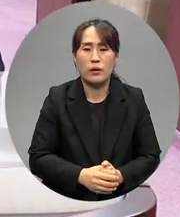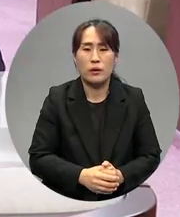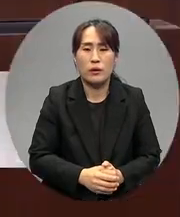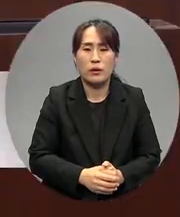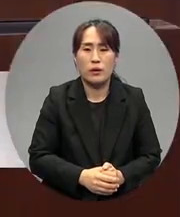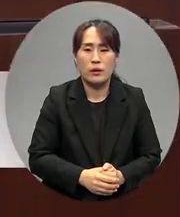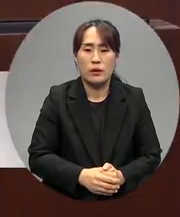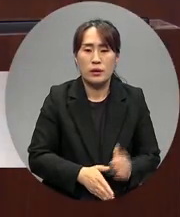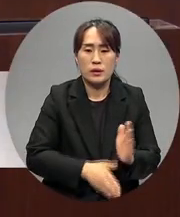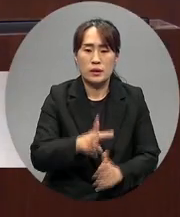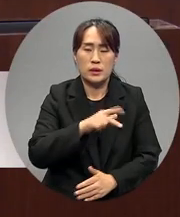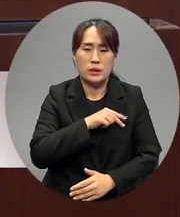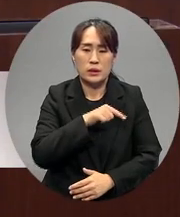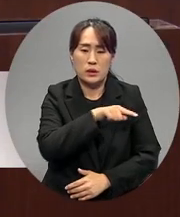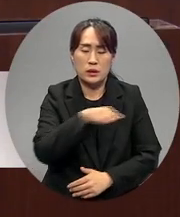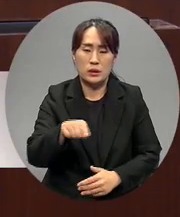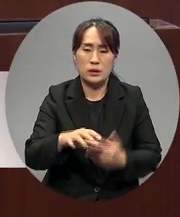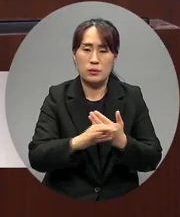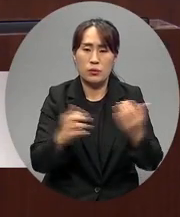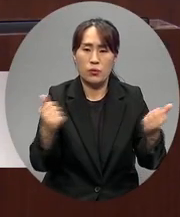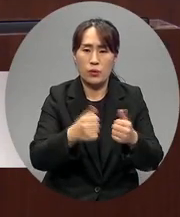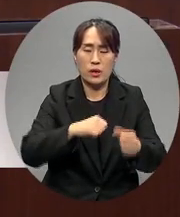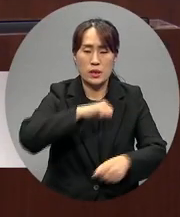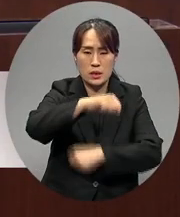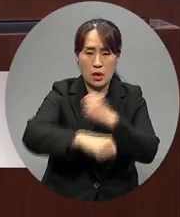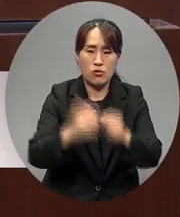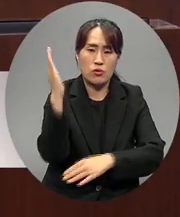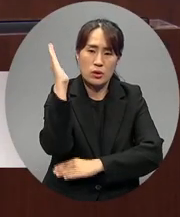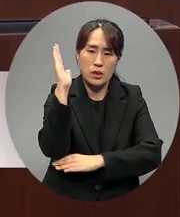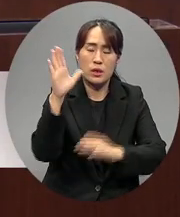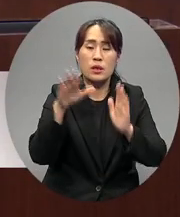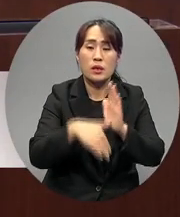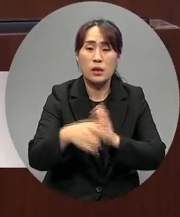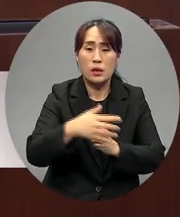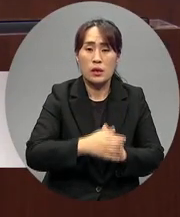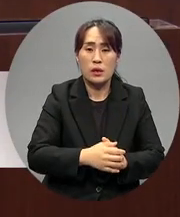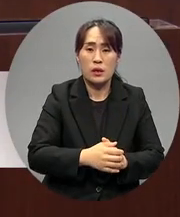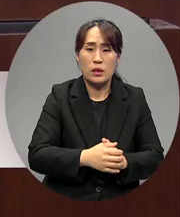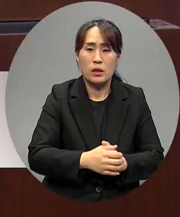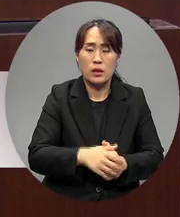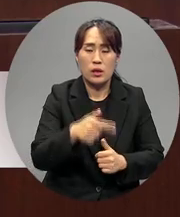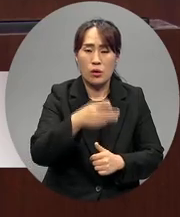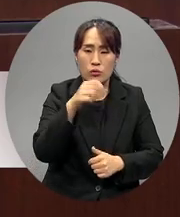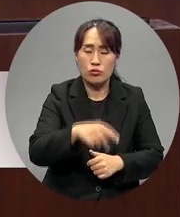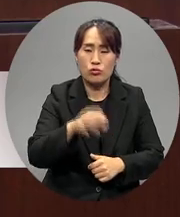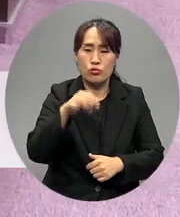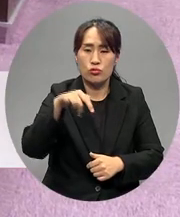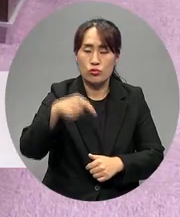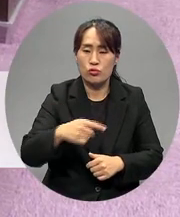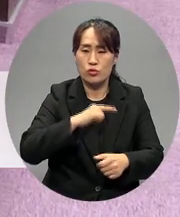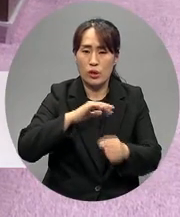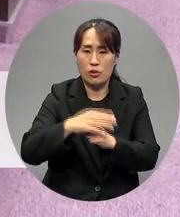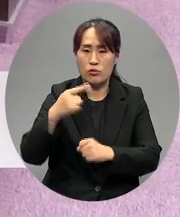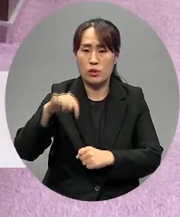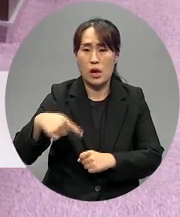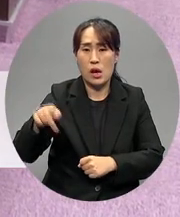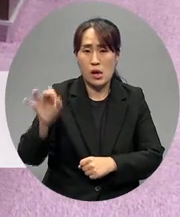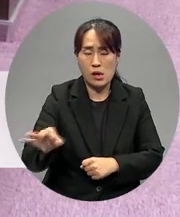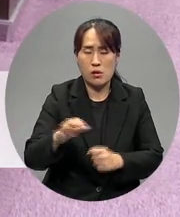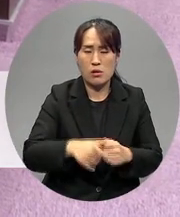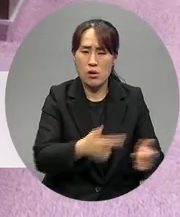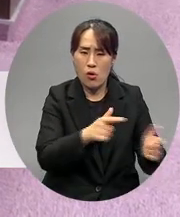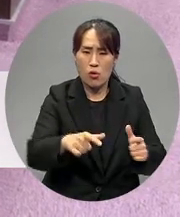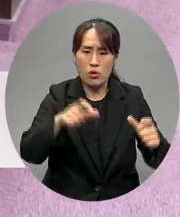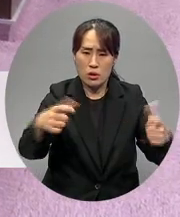이경리 시의원은 제천시의회 임시회 자유발언을 통해 경주와 광양, 울주, 대구, 달성 등